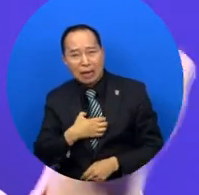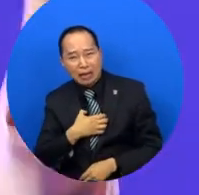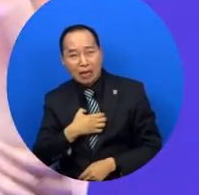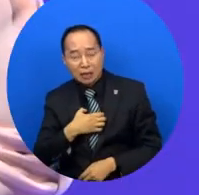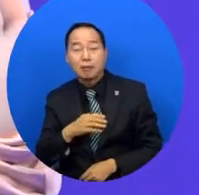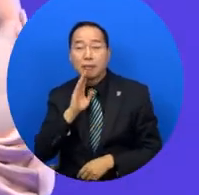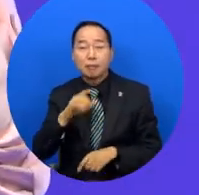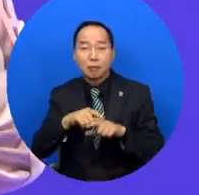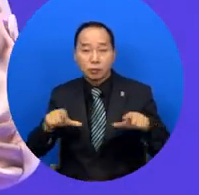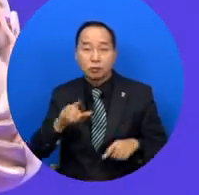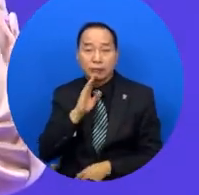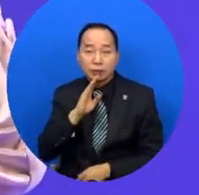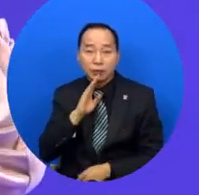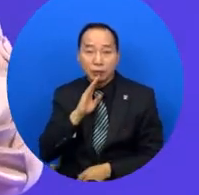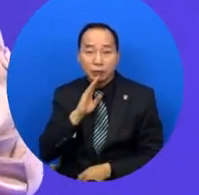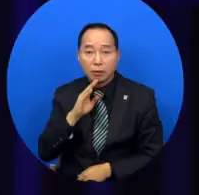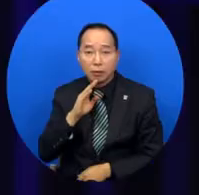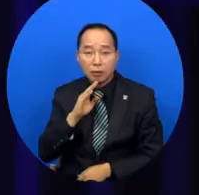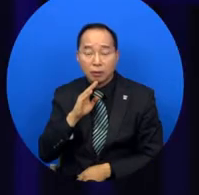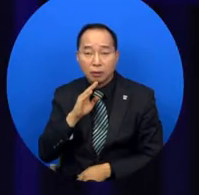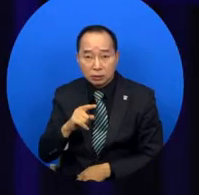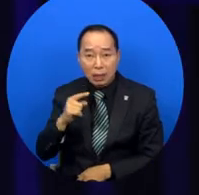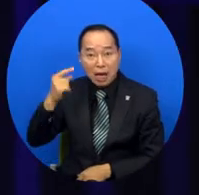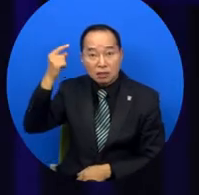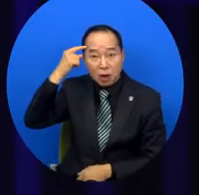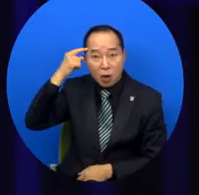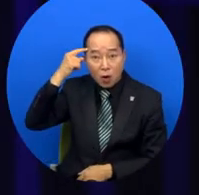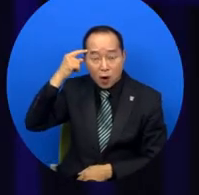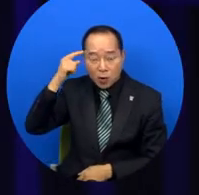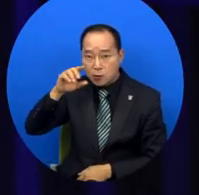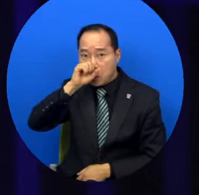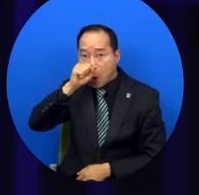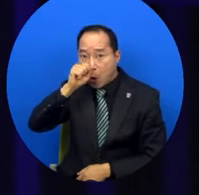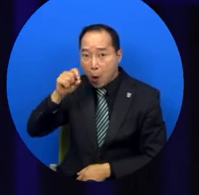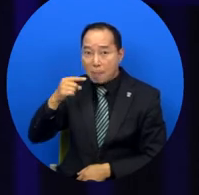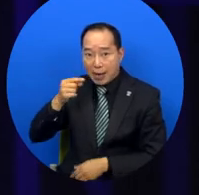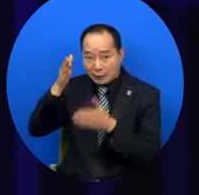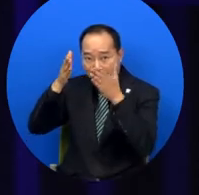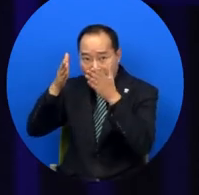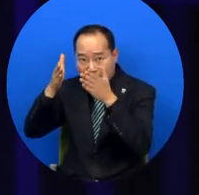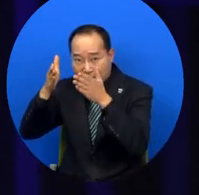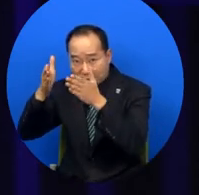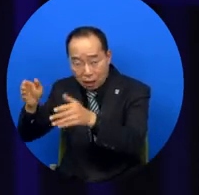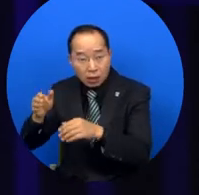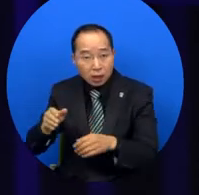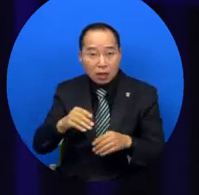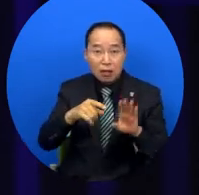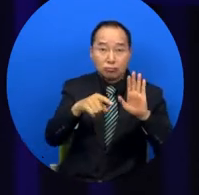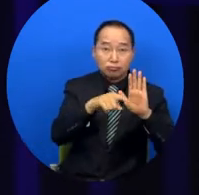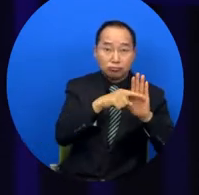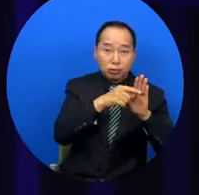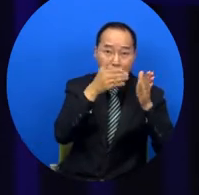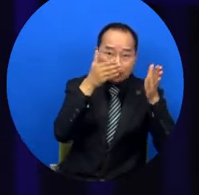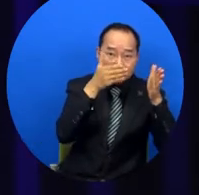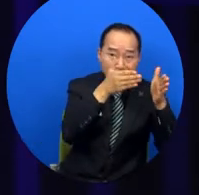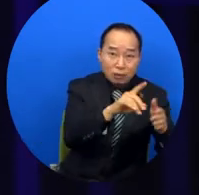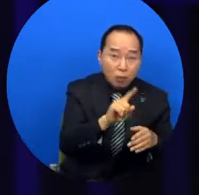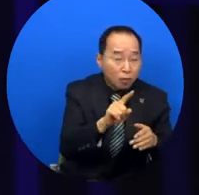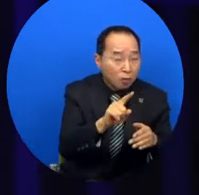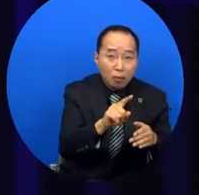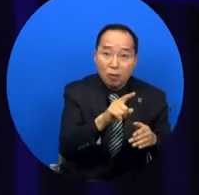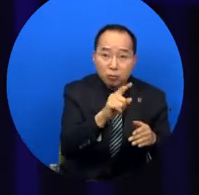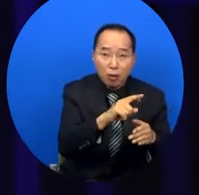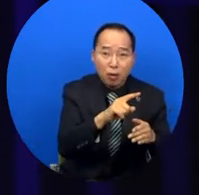어떻게 되냐면 머리가, 우리 머리가 다 그래요. 이 머리가 분노와 원망이 활성화됐을 때는 분노와